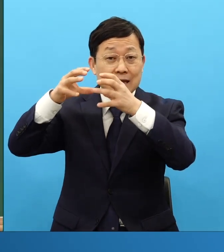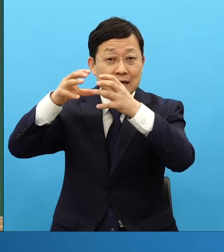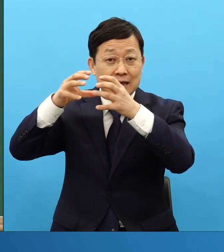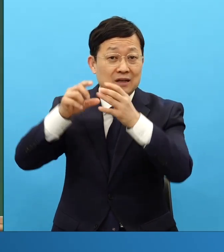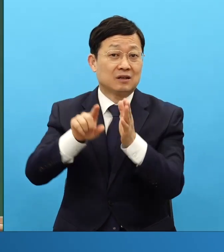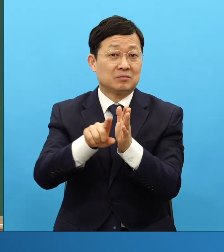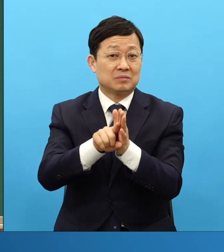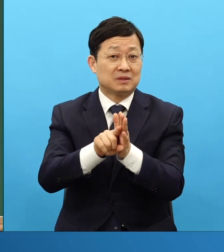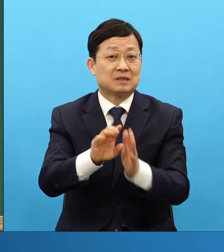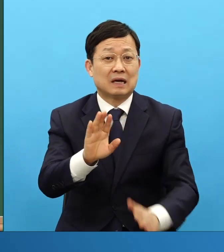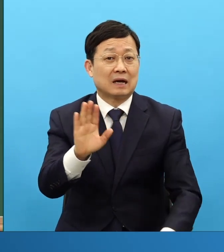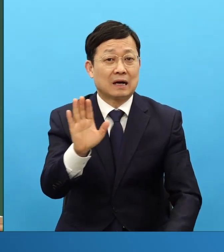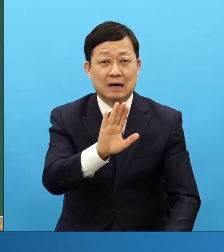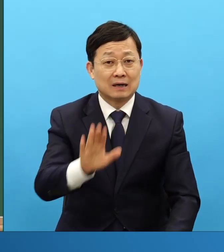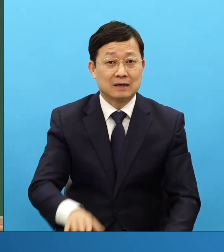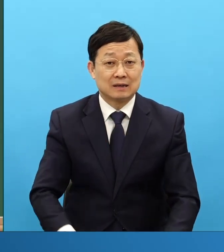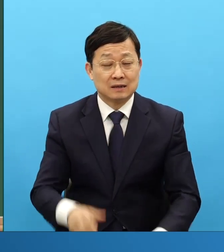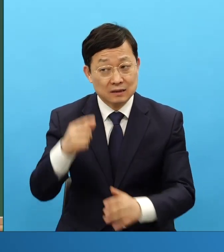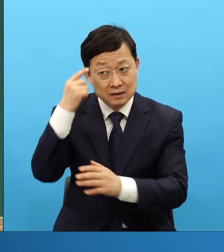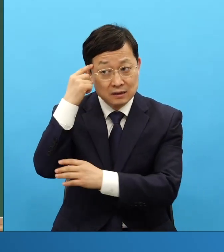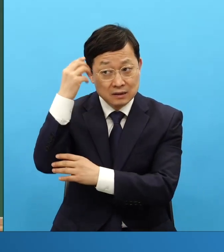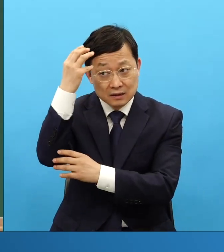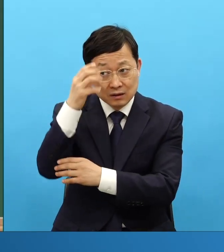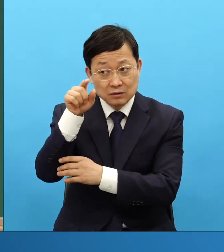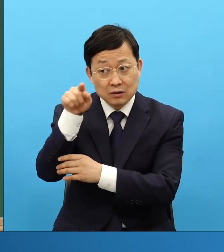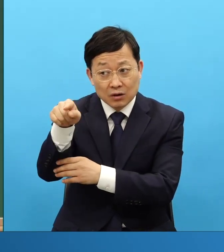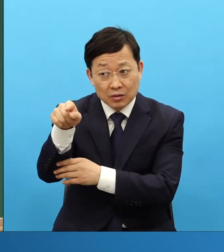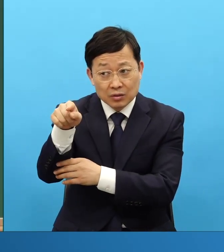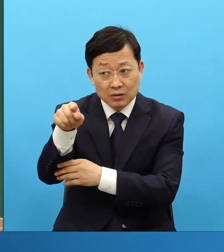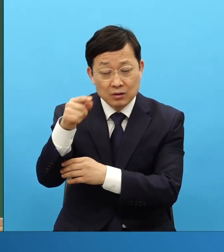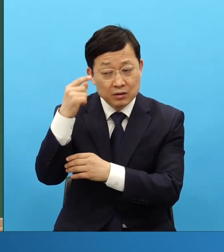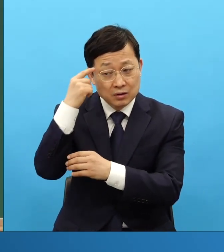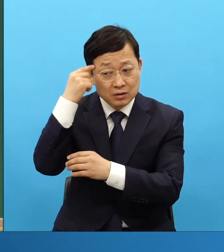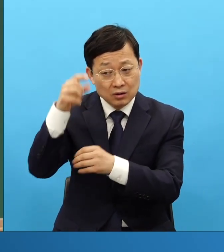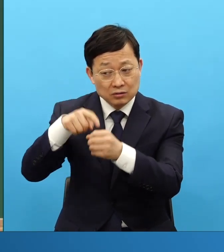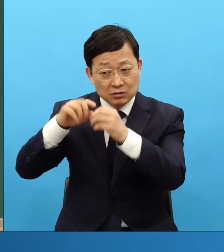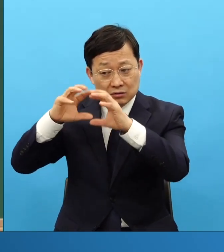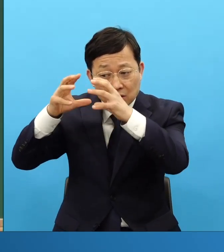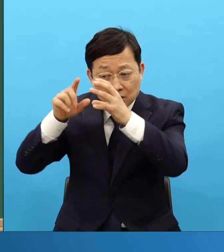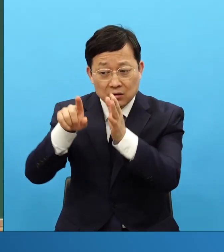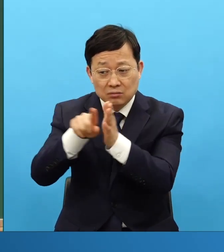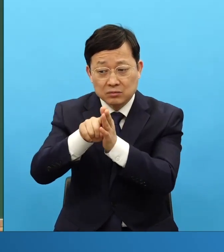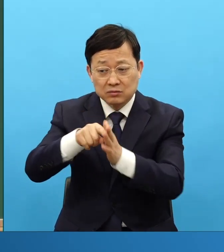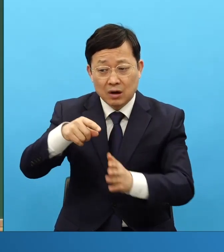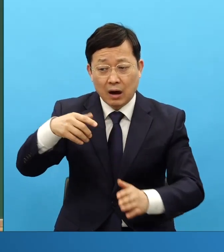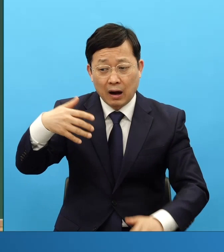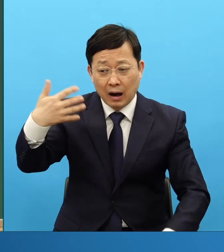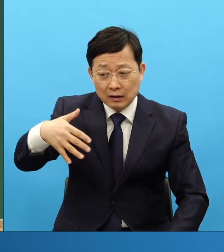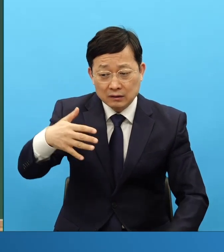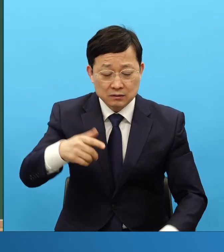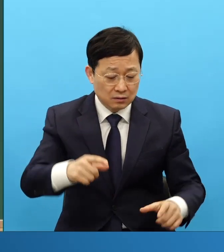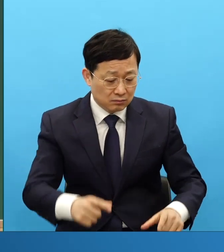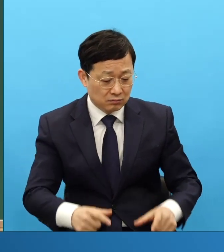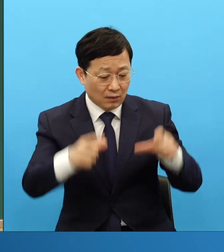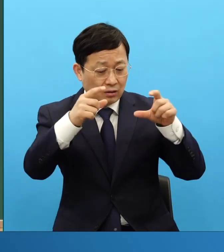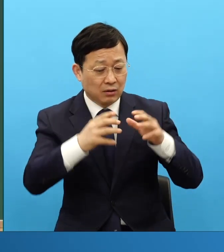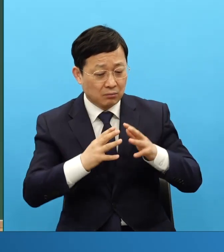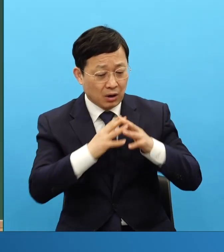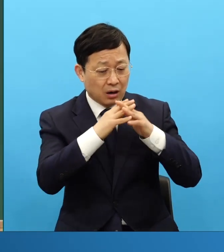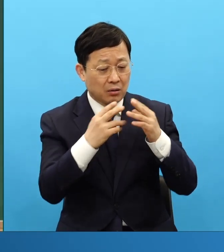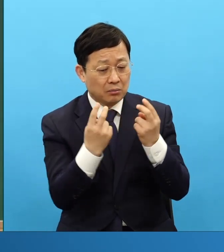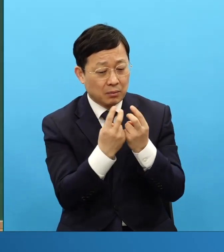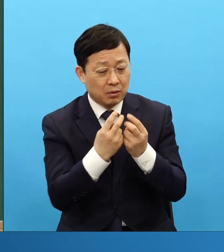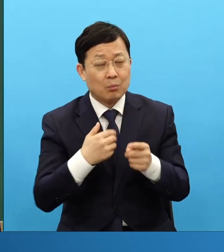things. 자, 영적인 걸 안 믿을 때는 이 망대를 만들 수도 없고 어떻게 만드는지도 모르는 겁니다. If you don't believe in the spiritual things, then